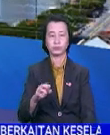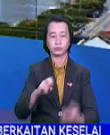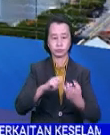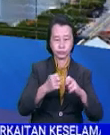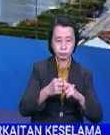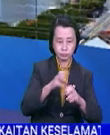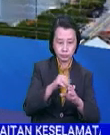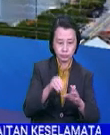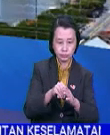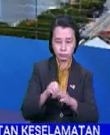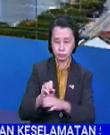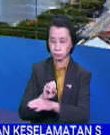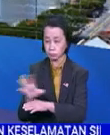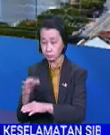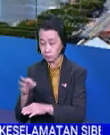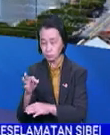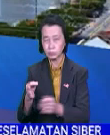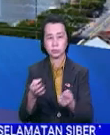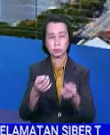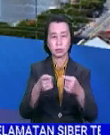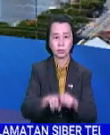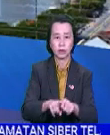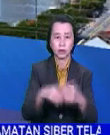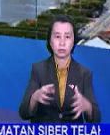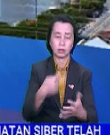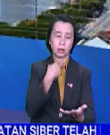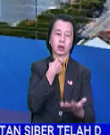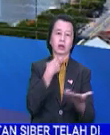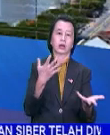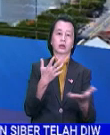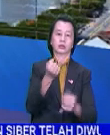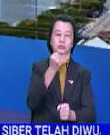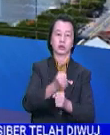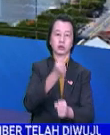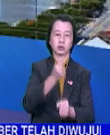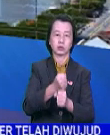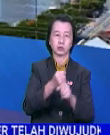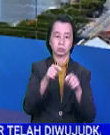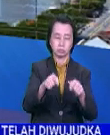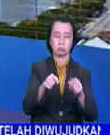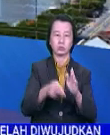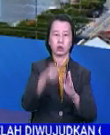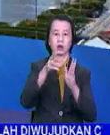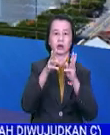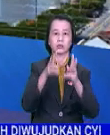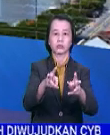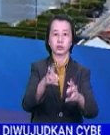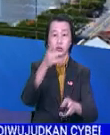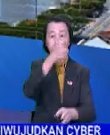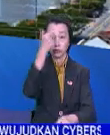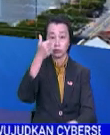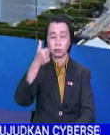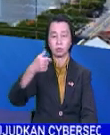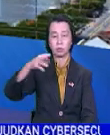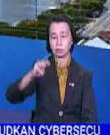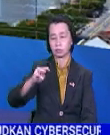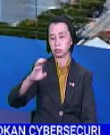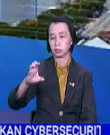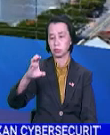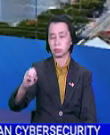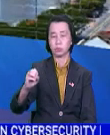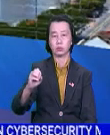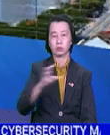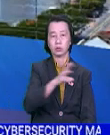termasuk keadaan pada biqolbi smanlas melanda dalam jejakkan kerja kerja di lapangan akibat perintah kawalan pergerakan